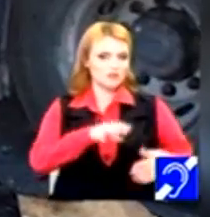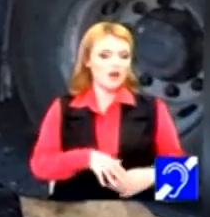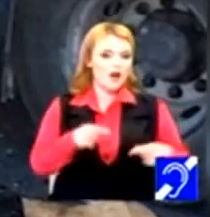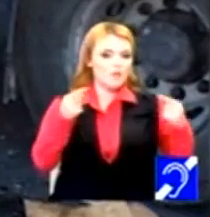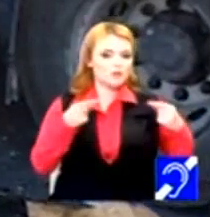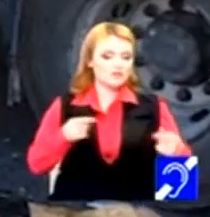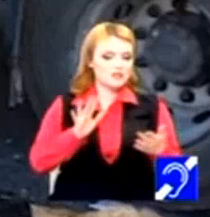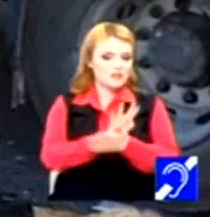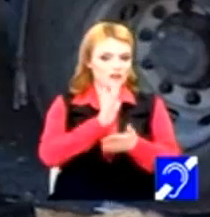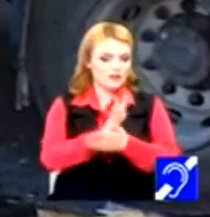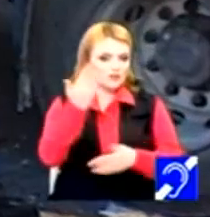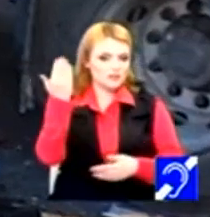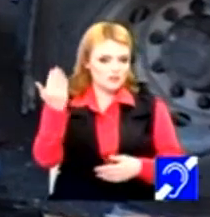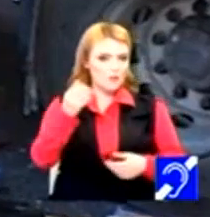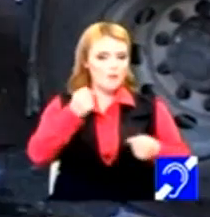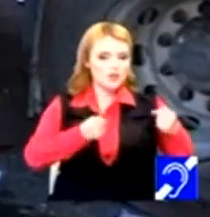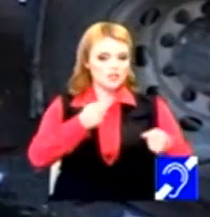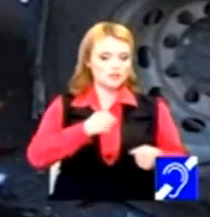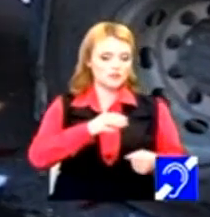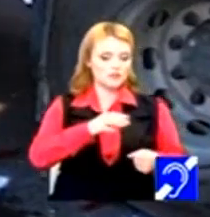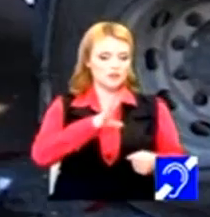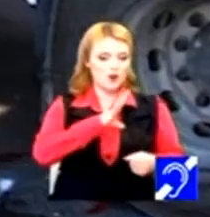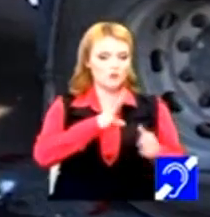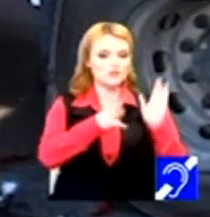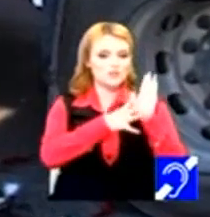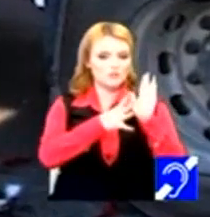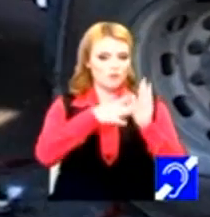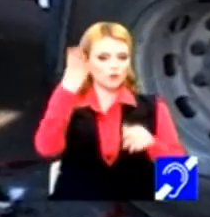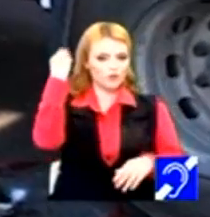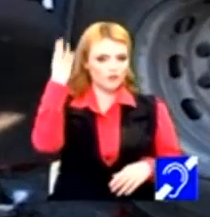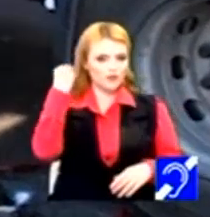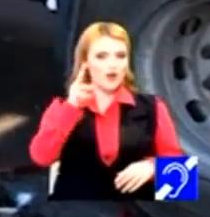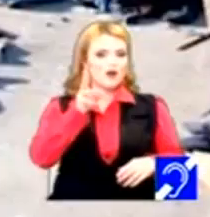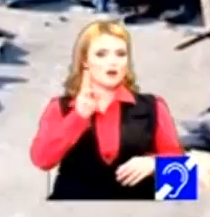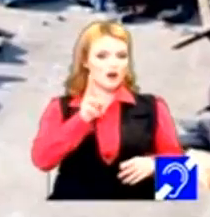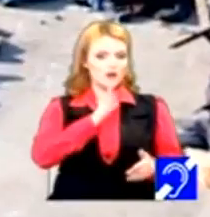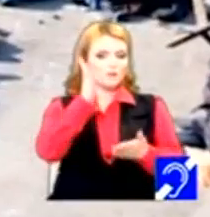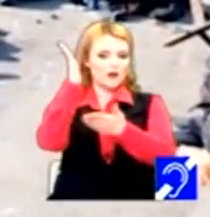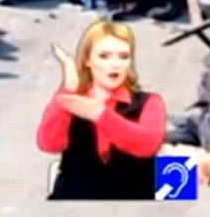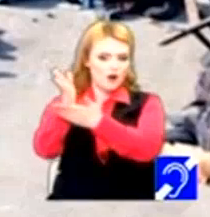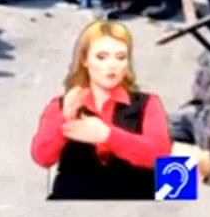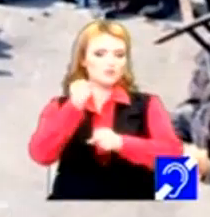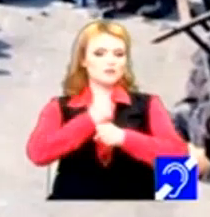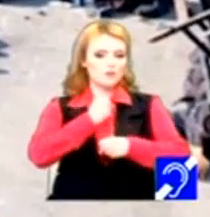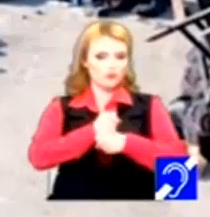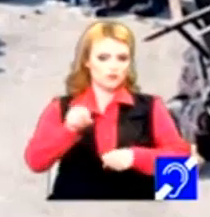Potrivit presei ungare, în mașină se aflau 9 cetățeni ai Republicii Moldova care plecau la muncă în Europa.